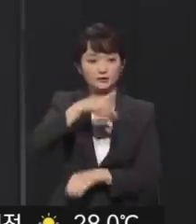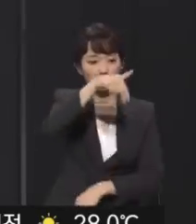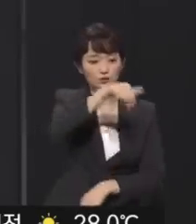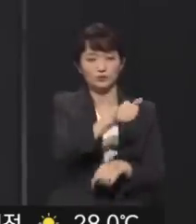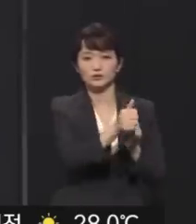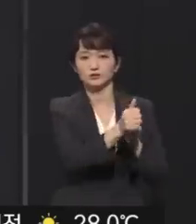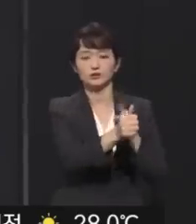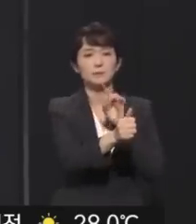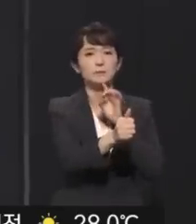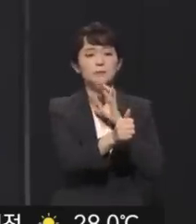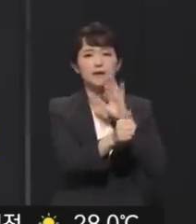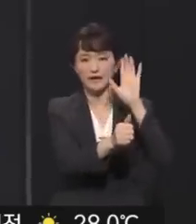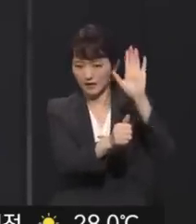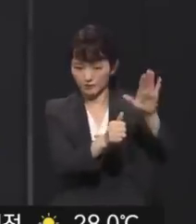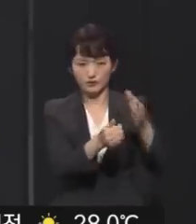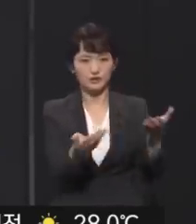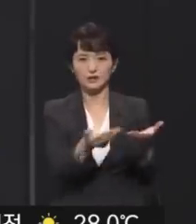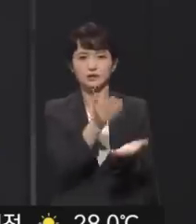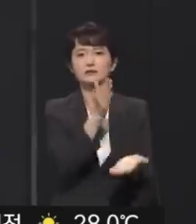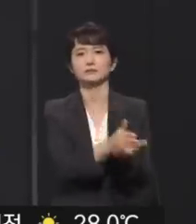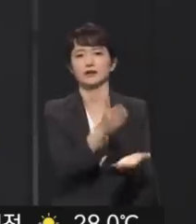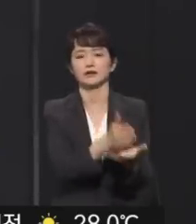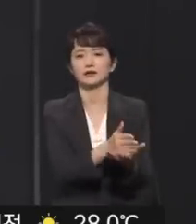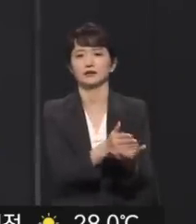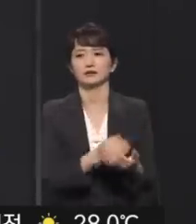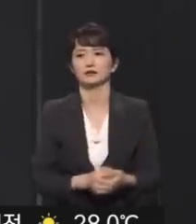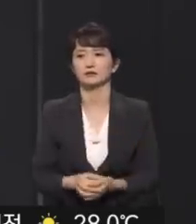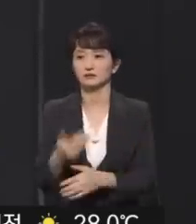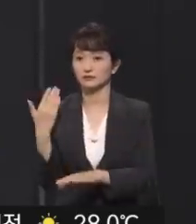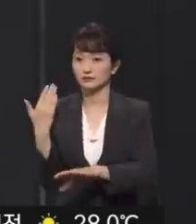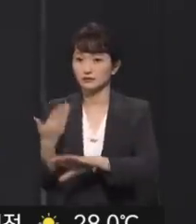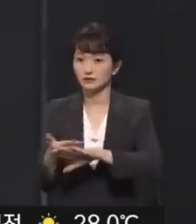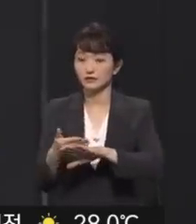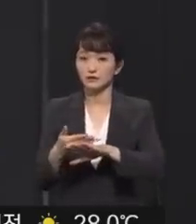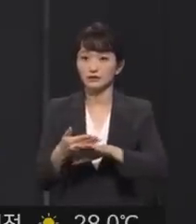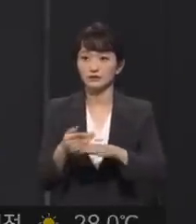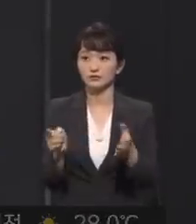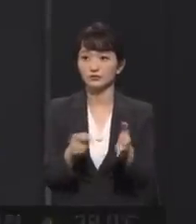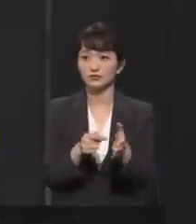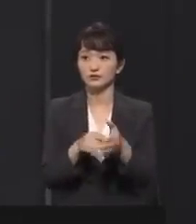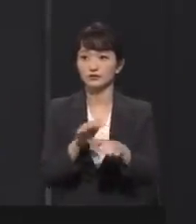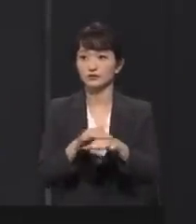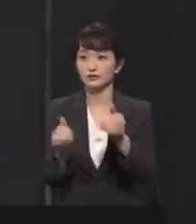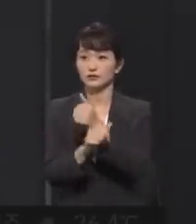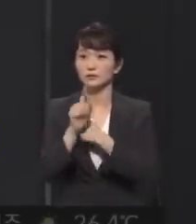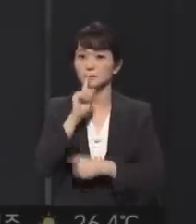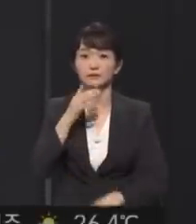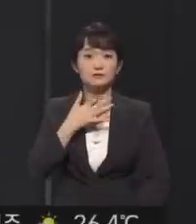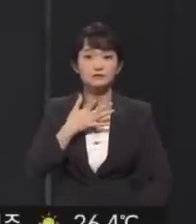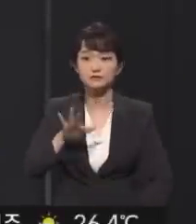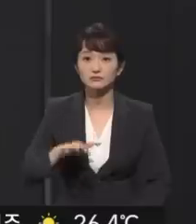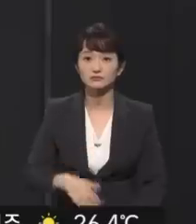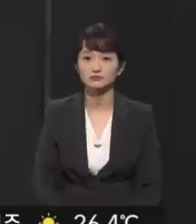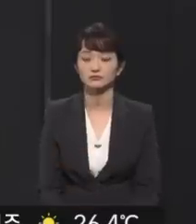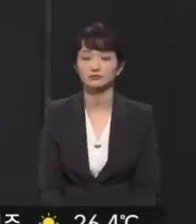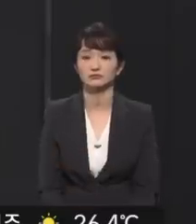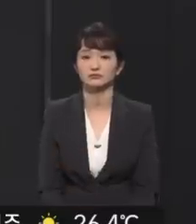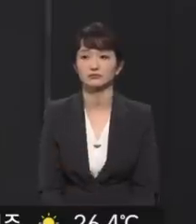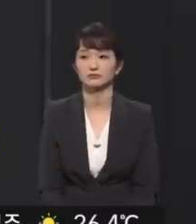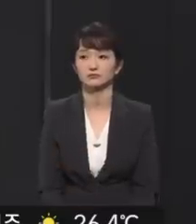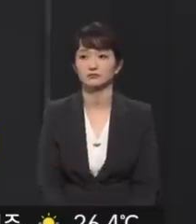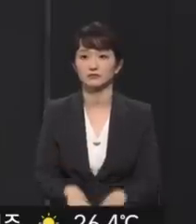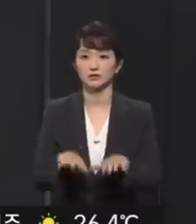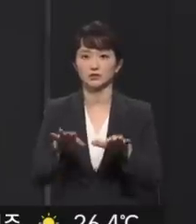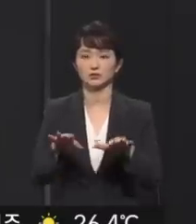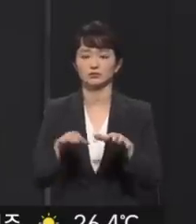비대위원장 만 앞으로 증 말 하지 말아라 한 거지 다른 비대위원 들에 대해서 아무래도 한게 없어요 아 그런가요 얘네 오늘은